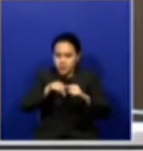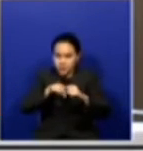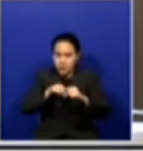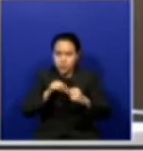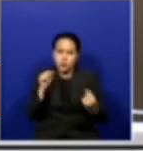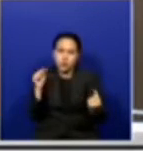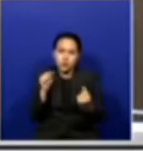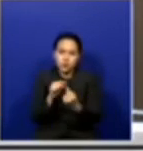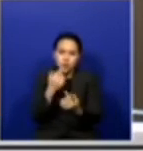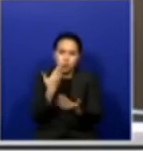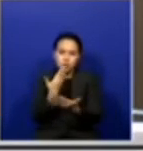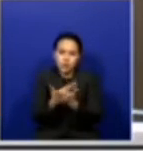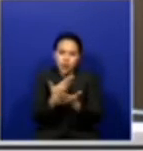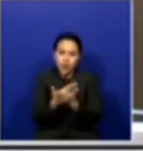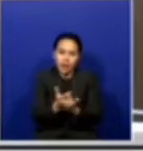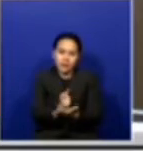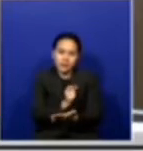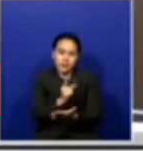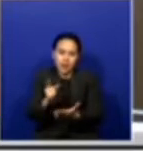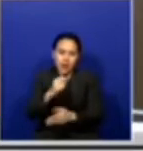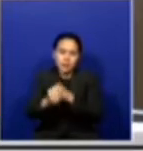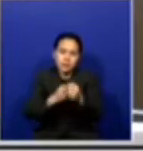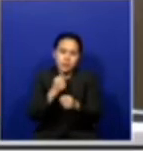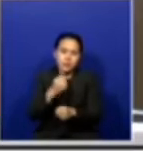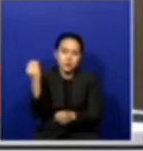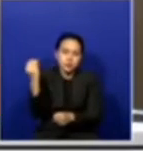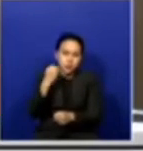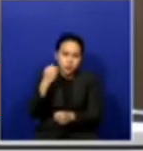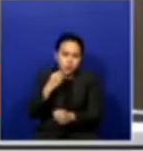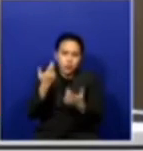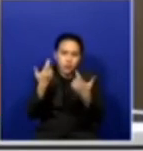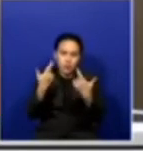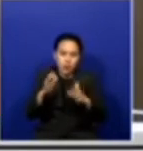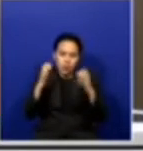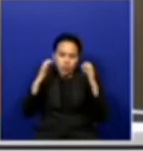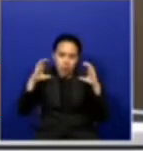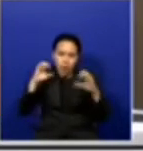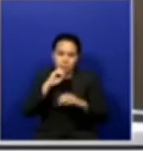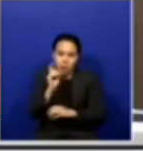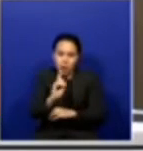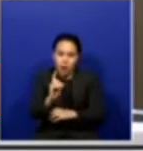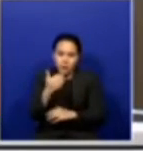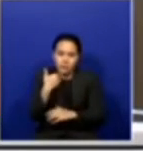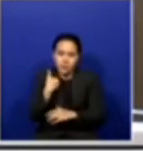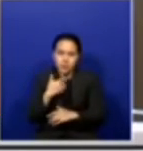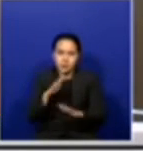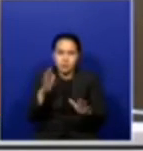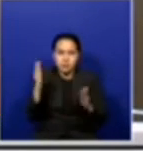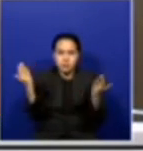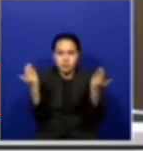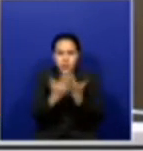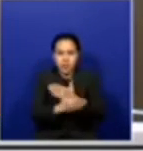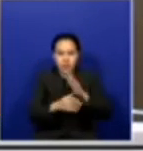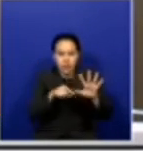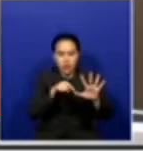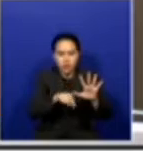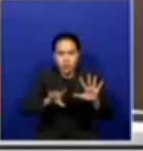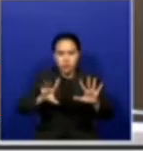ซึ่งร่างพระราชบัญญัติที่รัฐบาลเสนอเข้ามาเนี่ยนะฮะทำให้สัดส่วนดังกล่าวมีจำนวนถึง 5.8 ซึ่งเกินกว่